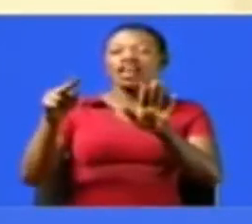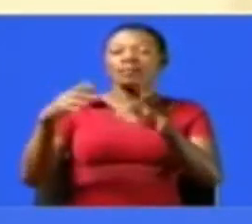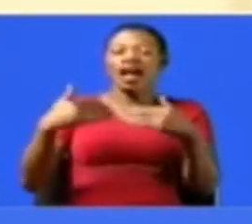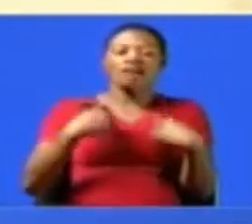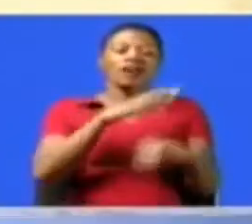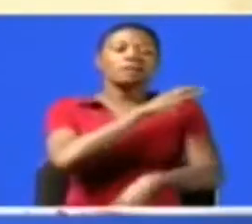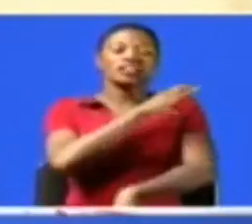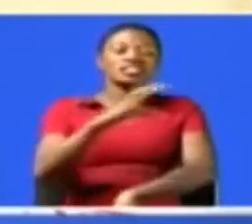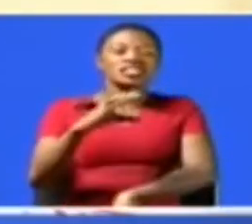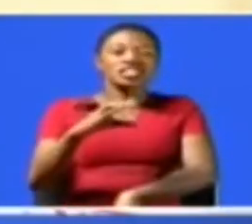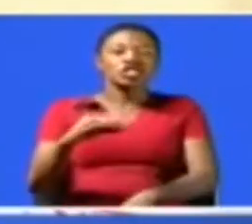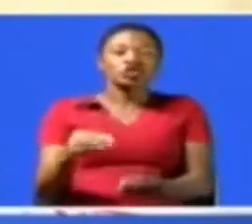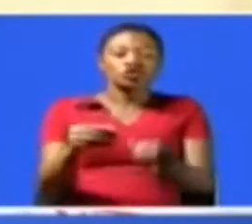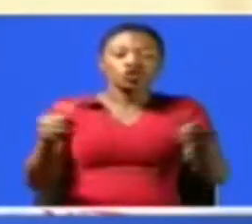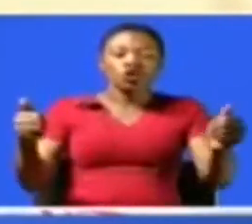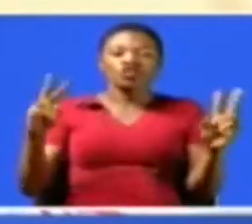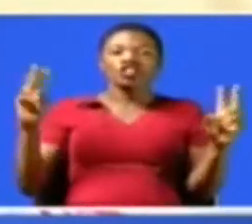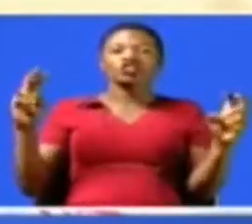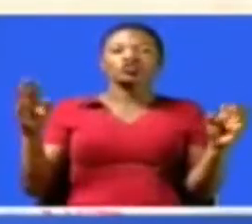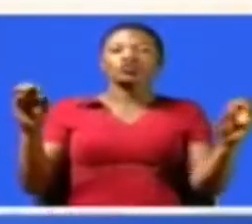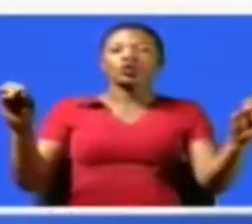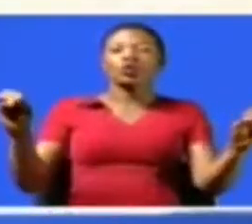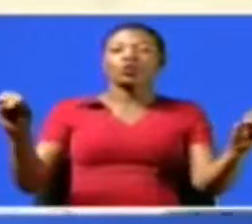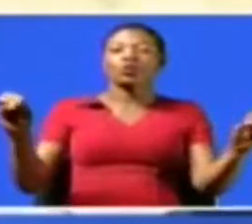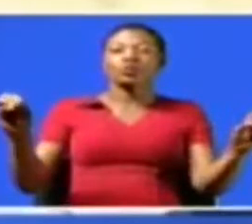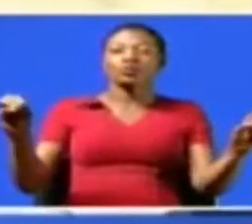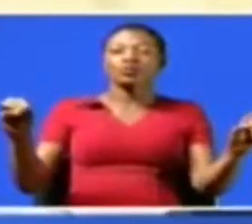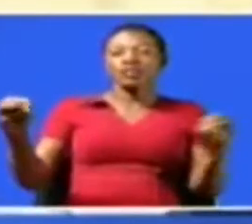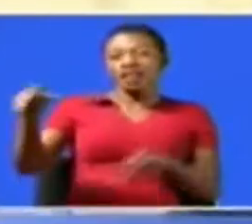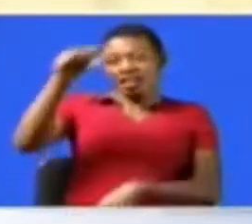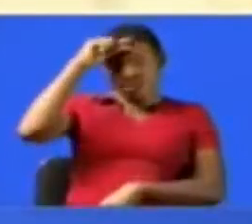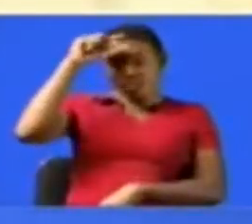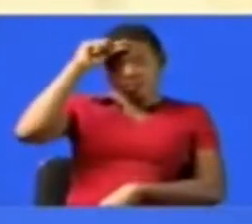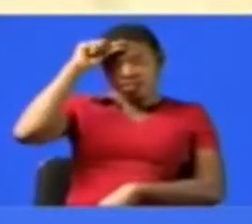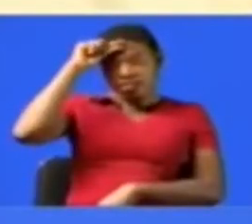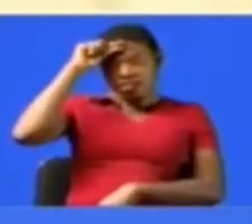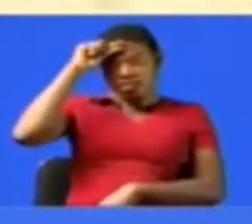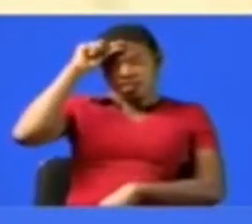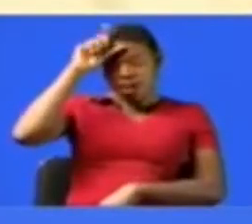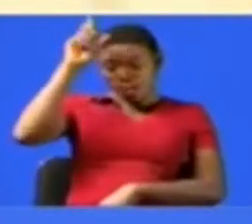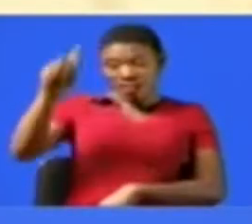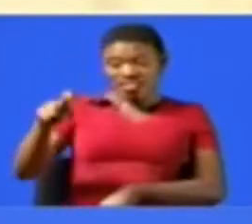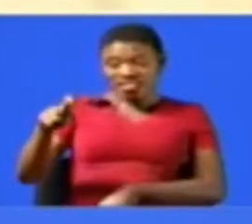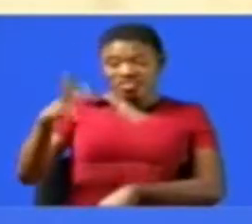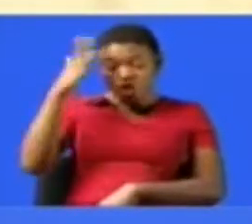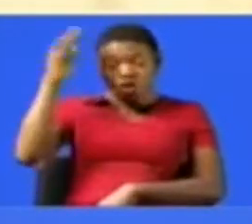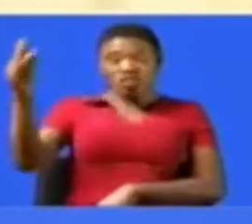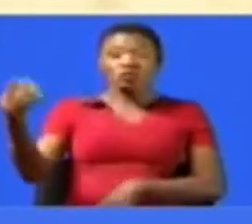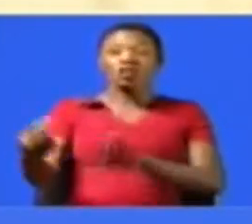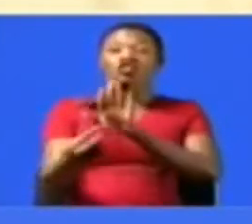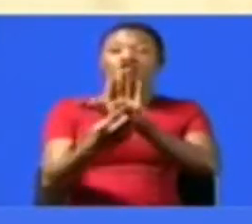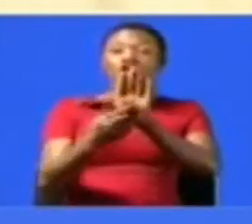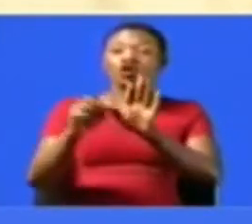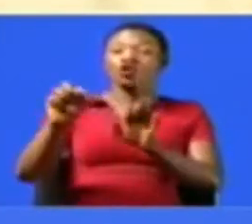no capacity to mitigate in the event of such circumstances. The government need to take these as an indicator that